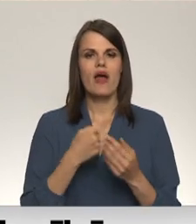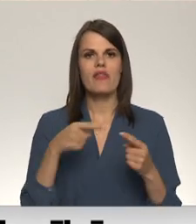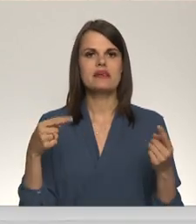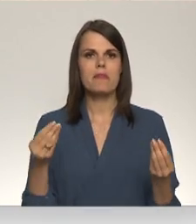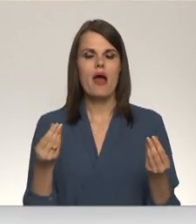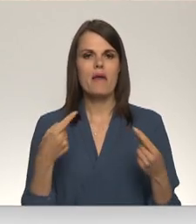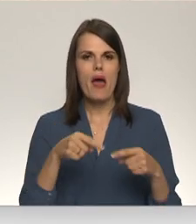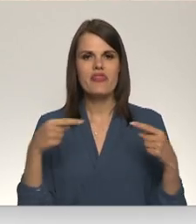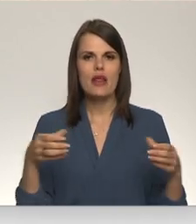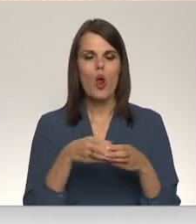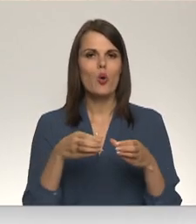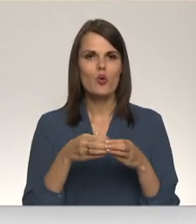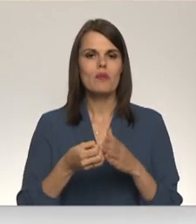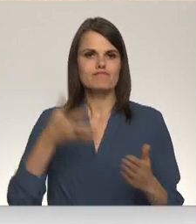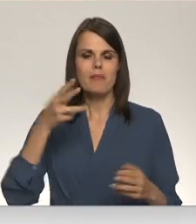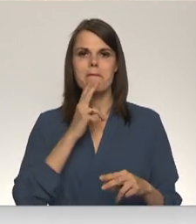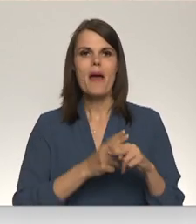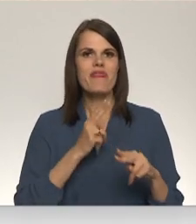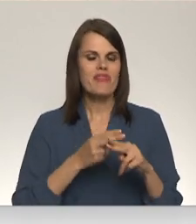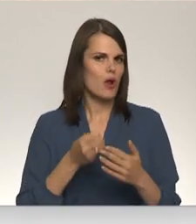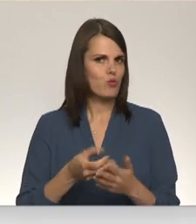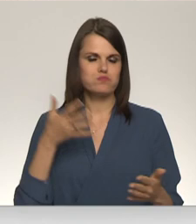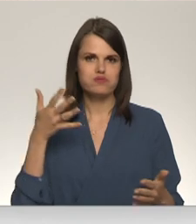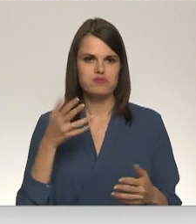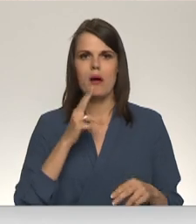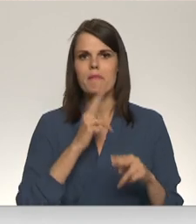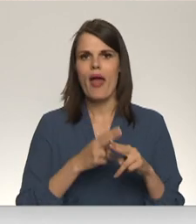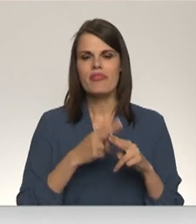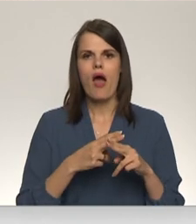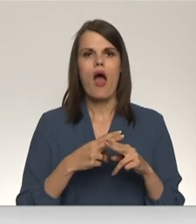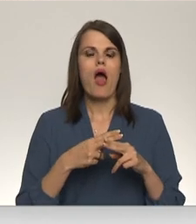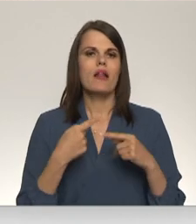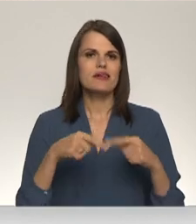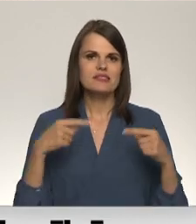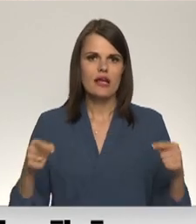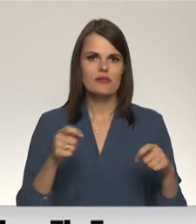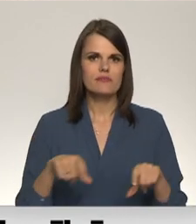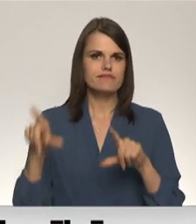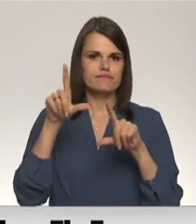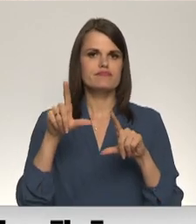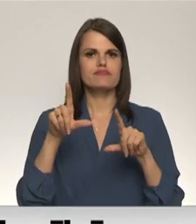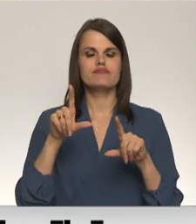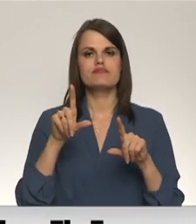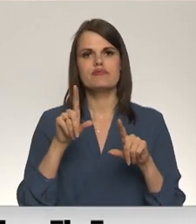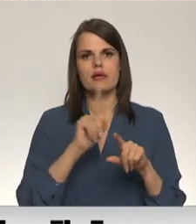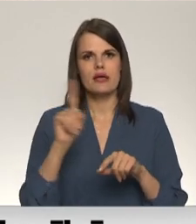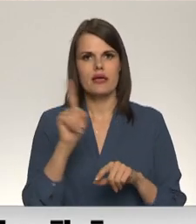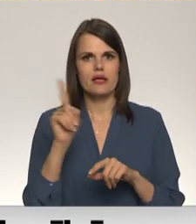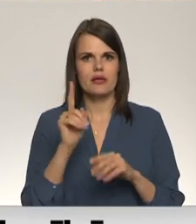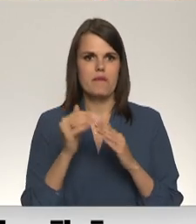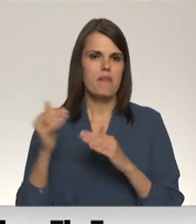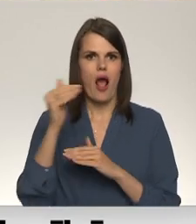ir sadārdzinājušas, tas ir metāla izstrādājumi. Metāla izstrādājumiem pieaugums ir dažām pozīcijām, pat